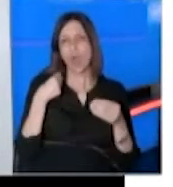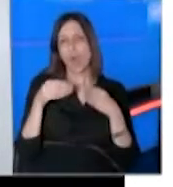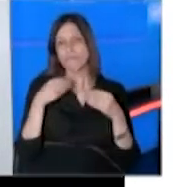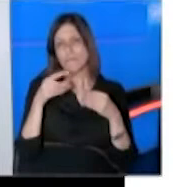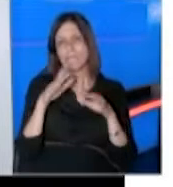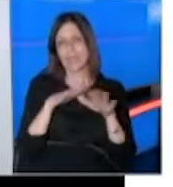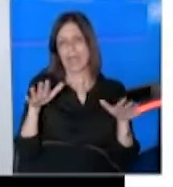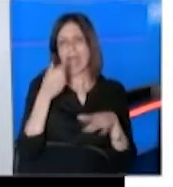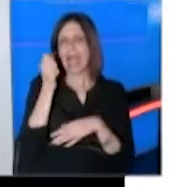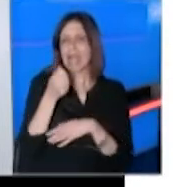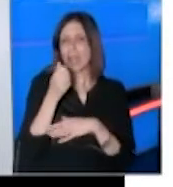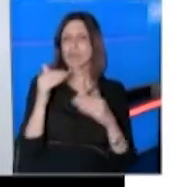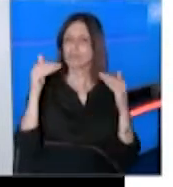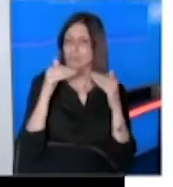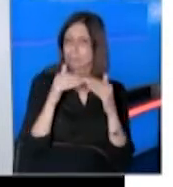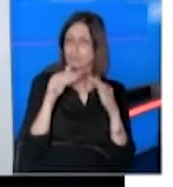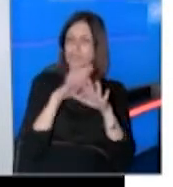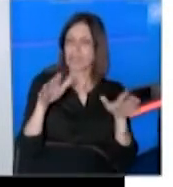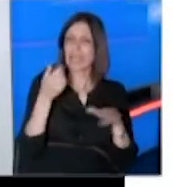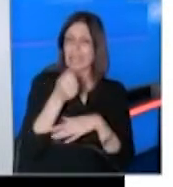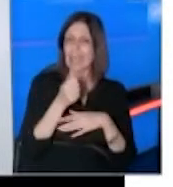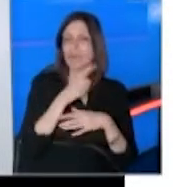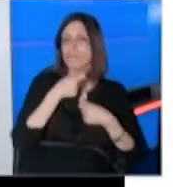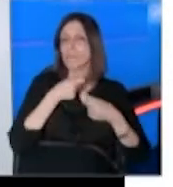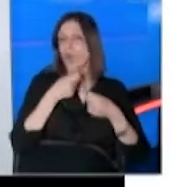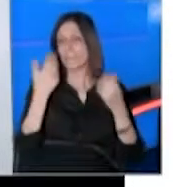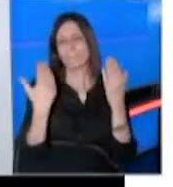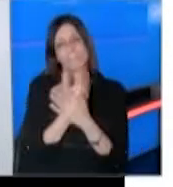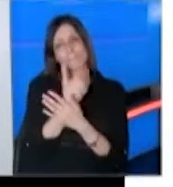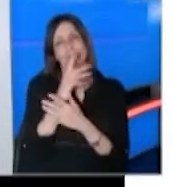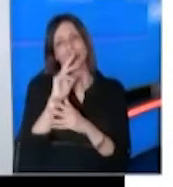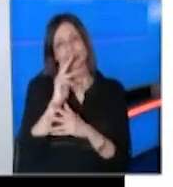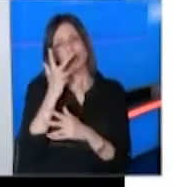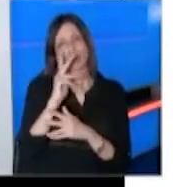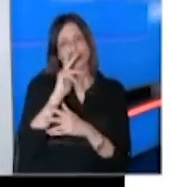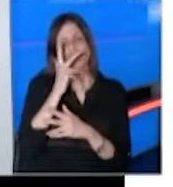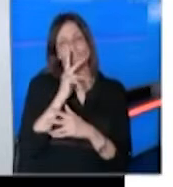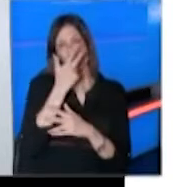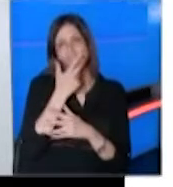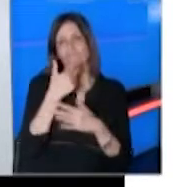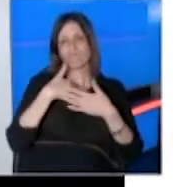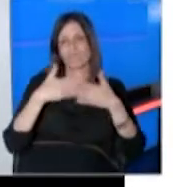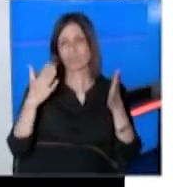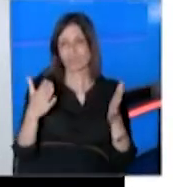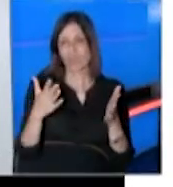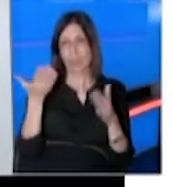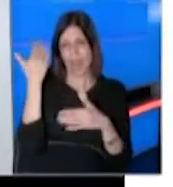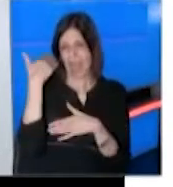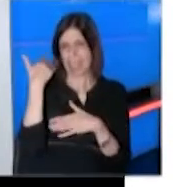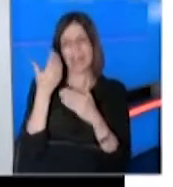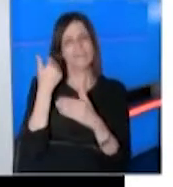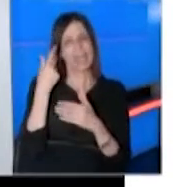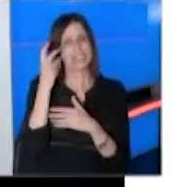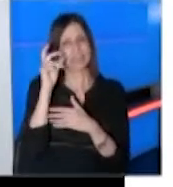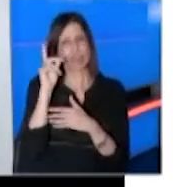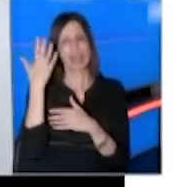חקלאית שתואם לעיקרון המקראי, הקרקע לא תימחר לצמיתות, מתחדש כל 3 שנים. גודל נחלה ממוצע אז, לפני 20